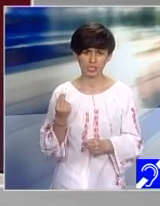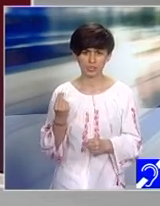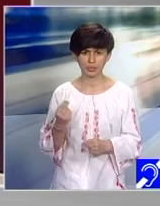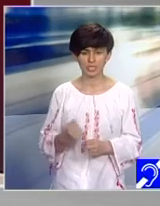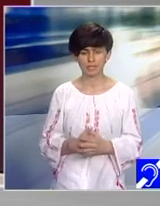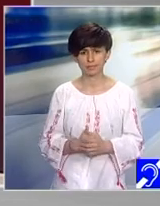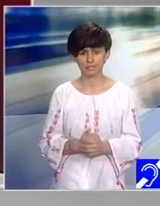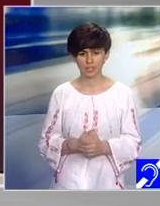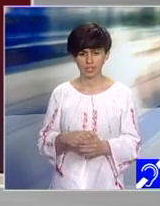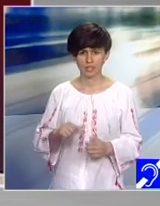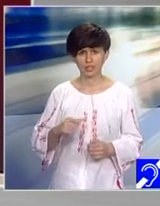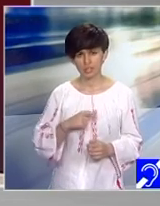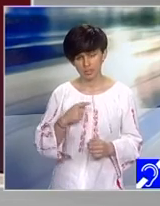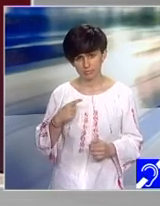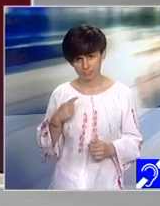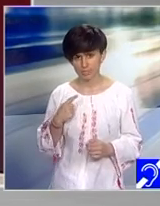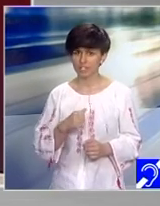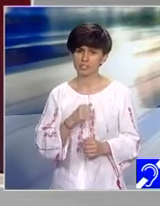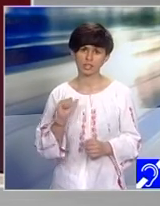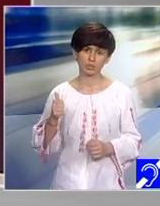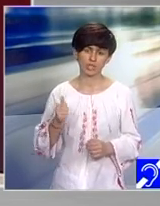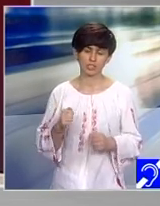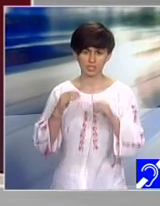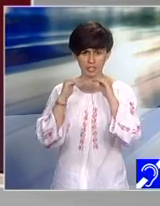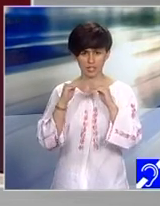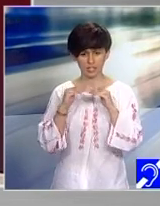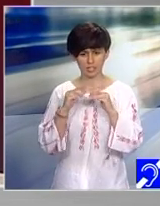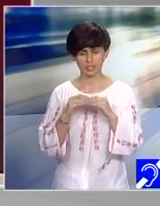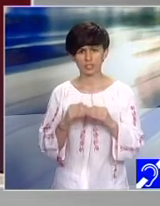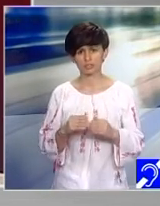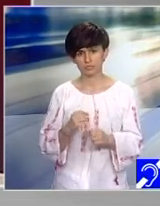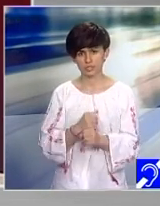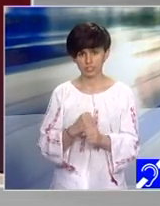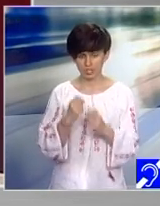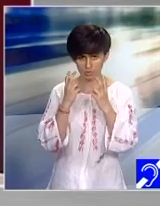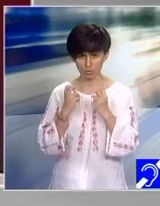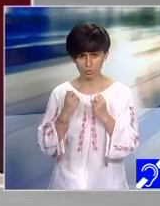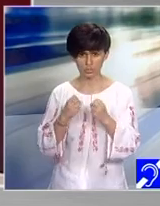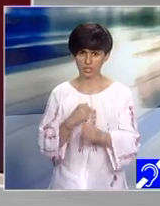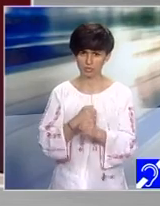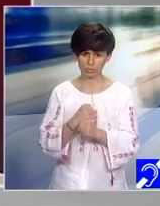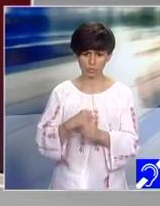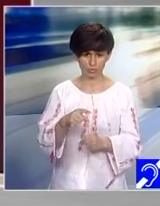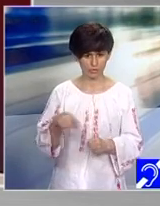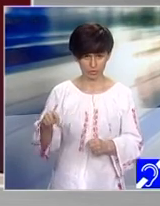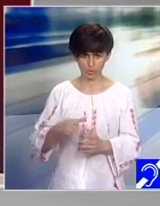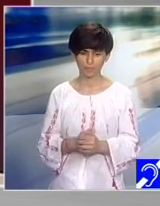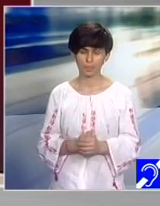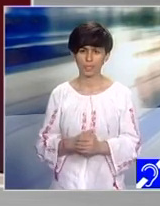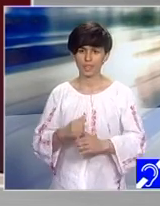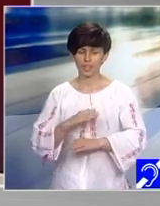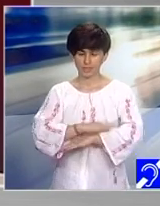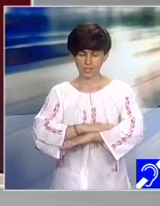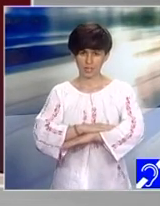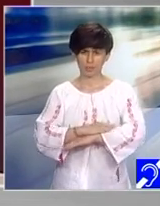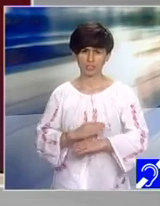concluziile studiului vostru, un prim aspect identificat. Capacitatea administrativă scăzută a statului, în special a Ministerului